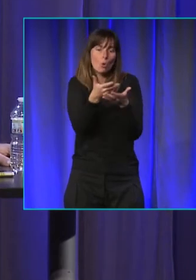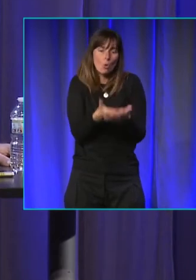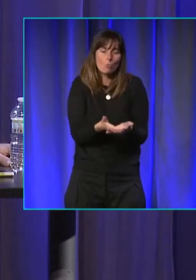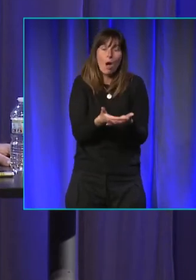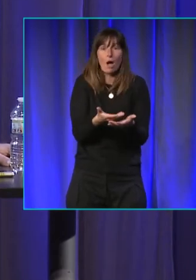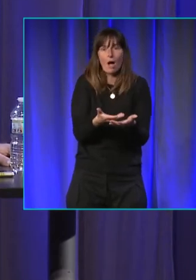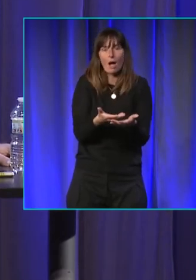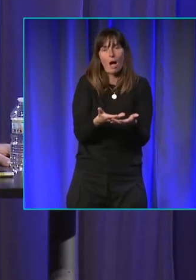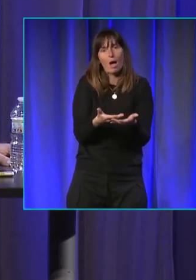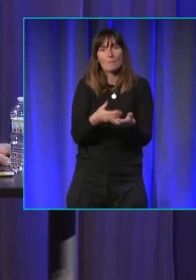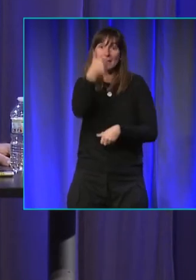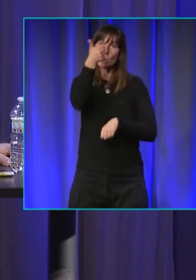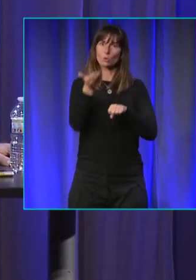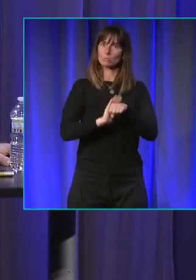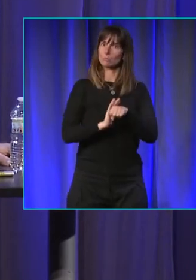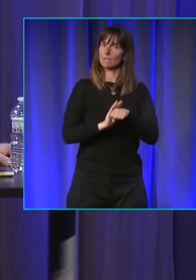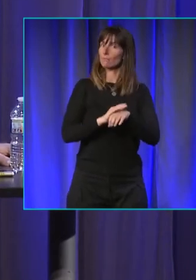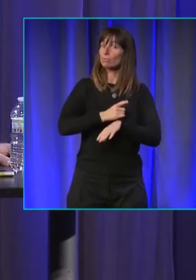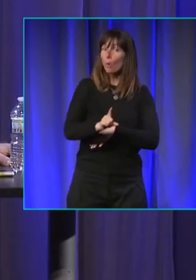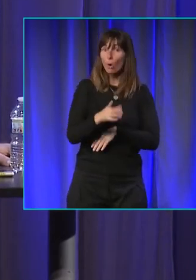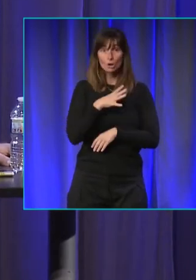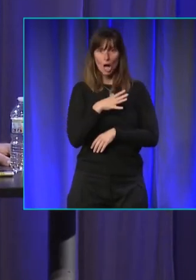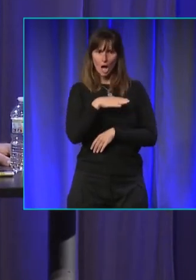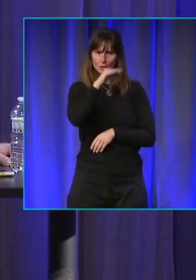pas tout, hein. On a des petits